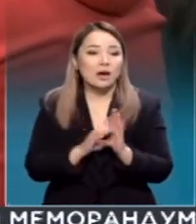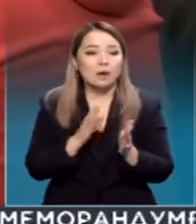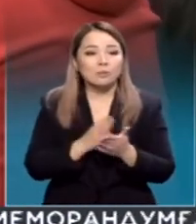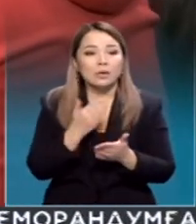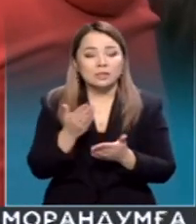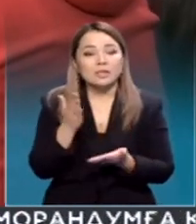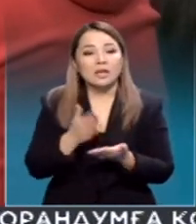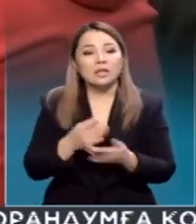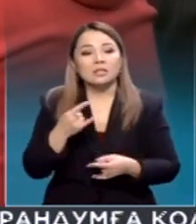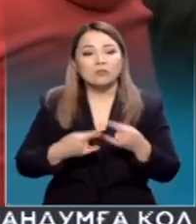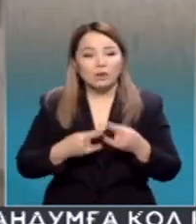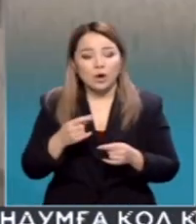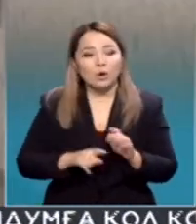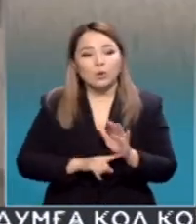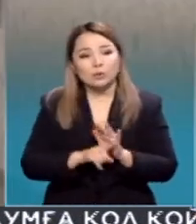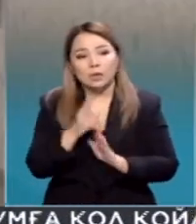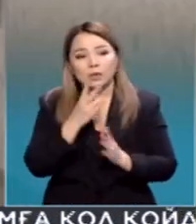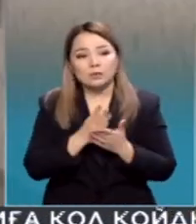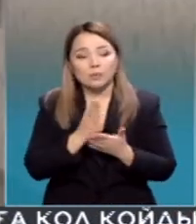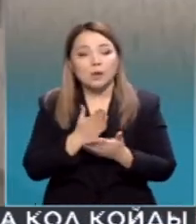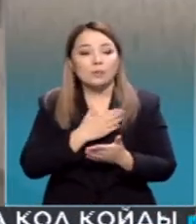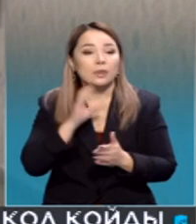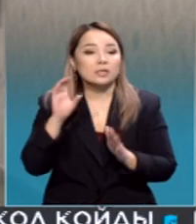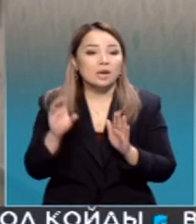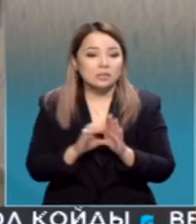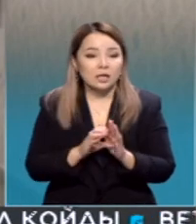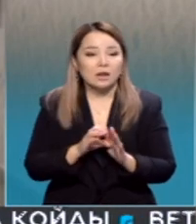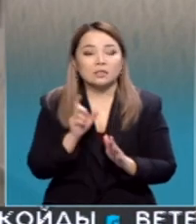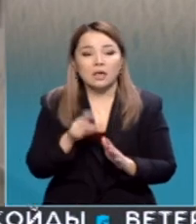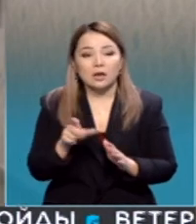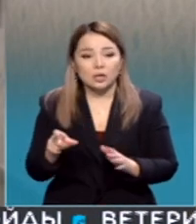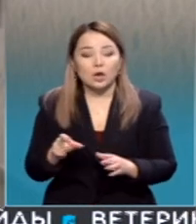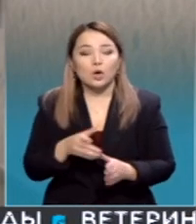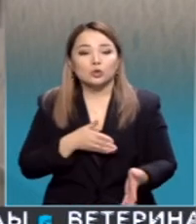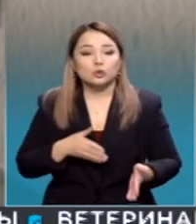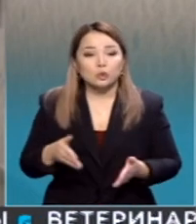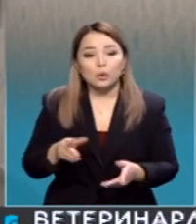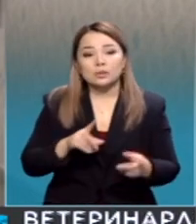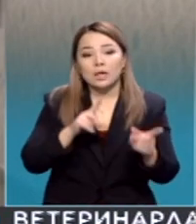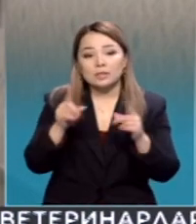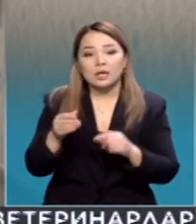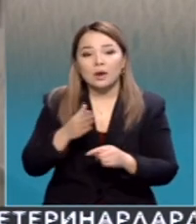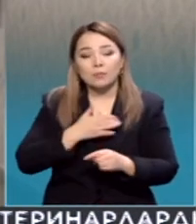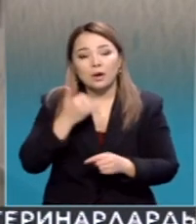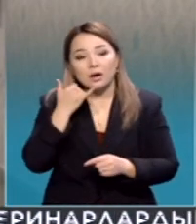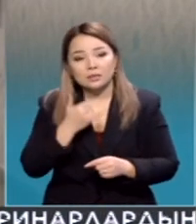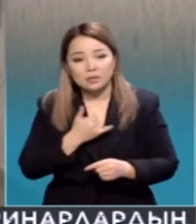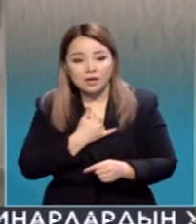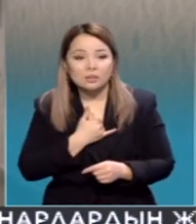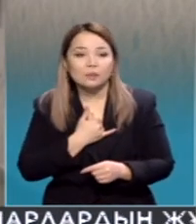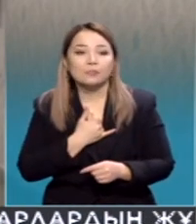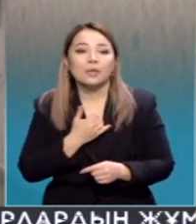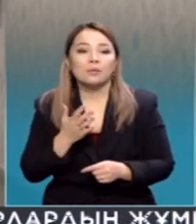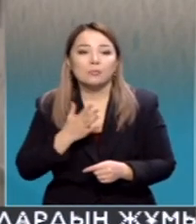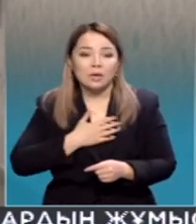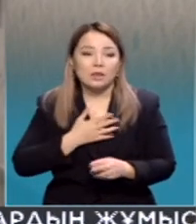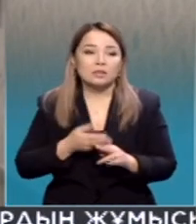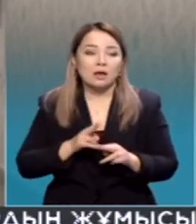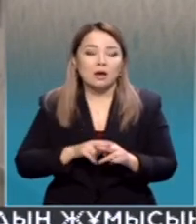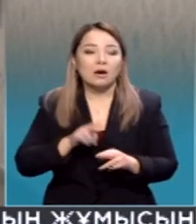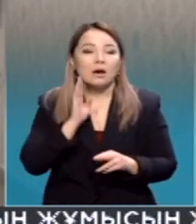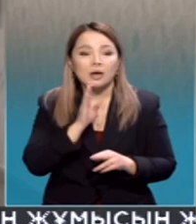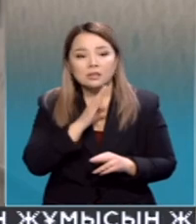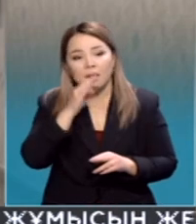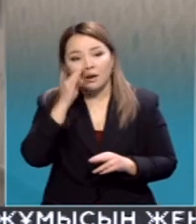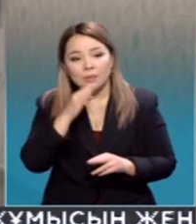да тікелей эфирге қосылады. Бізді тыңдайтын тыңдаушылар жолда бара жатсаңыздар да бізге хабарласып, мен анама,